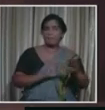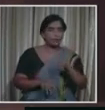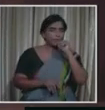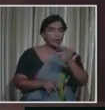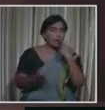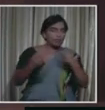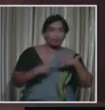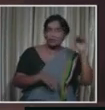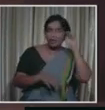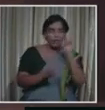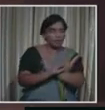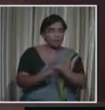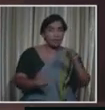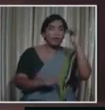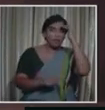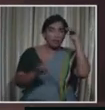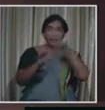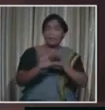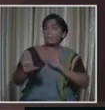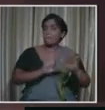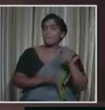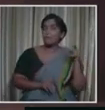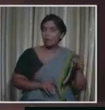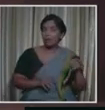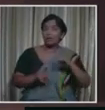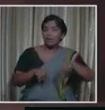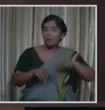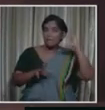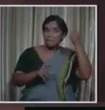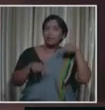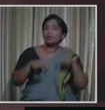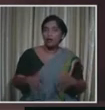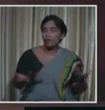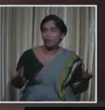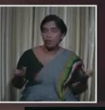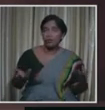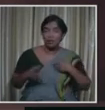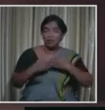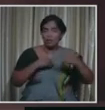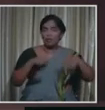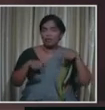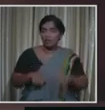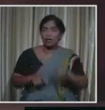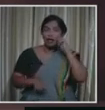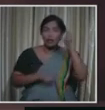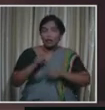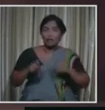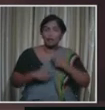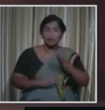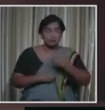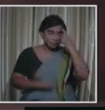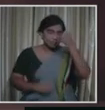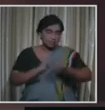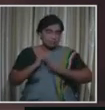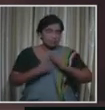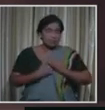hukum dengan itu rata naik ek mereka pahal negara, ekai pati wipa kepada patu ne mukad, ekai pati wipa kepada patu ne jantan awak buru-buru negi ne kau pernah warden